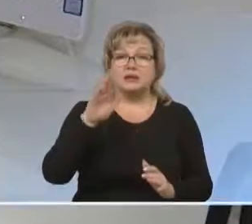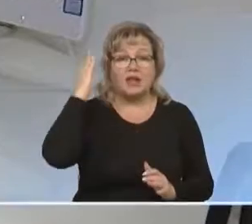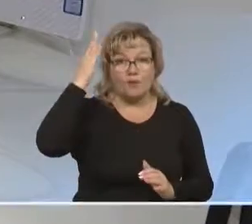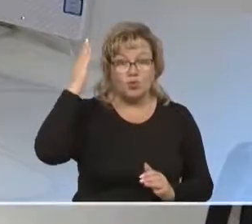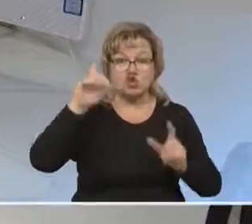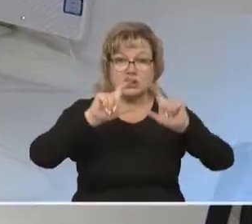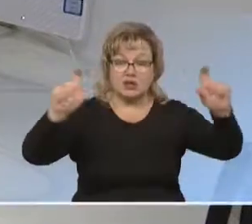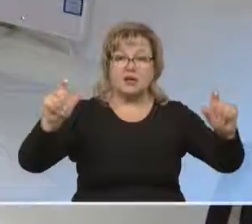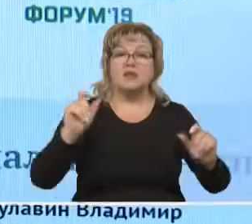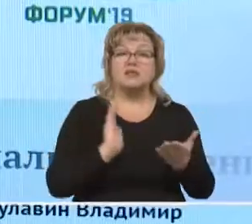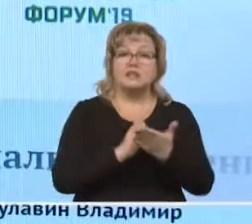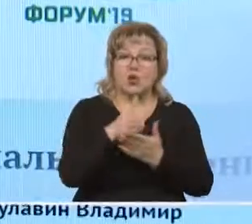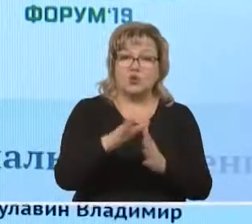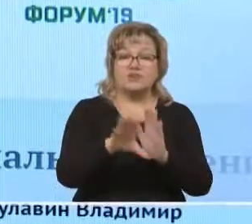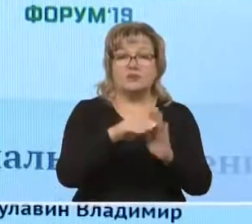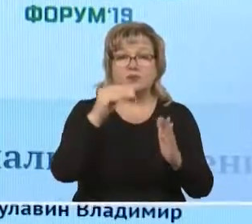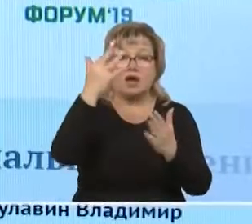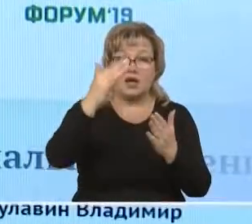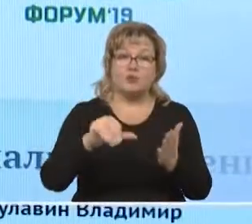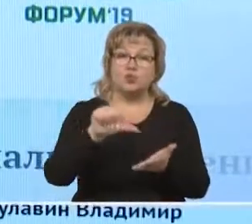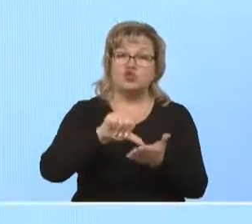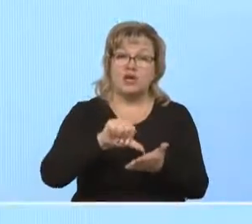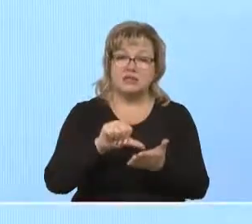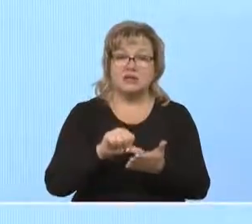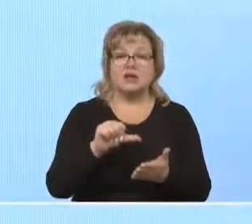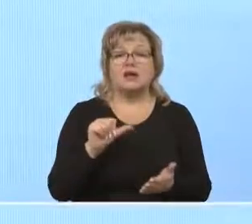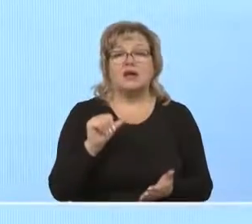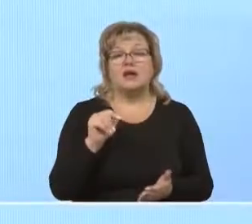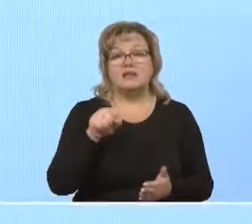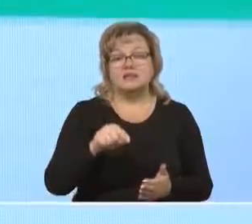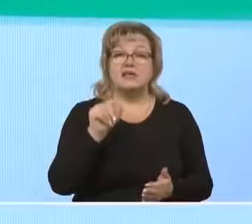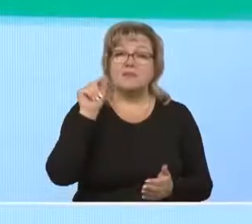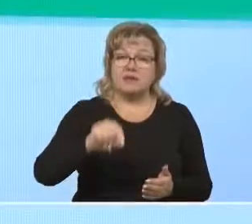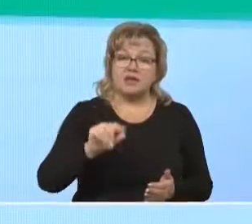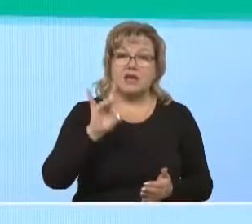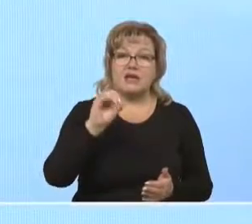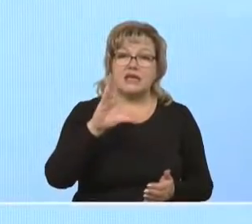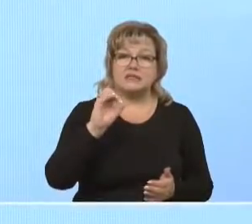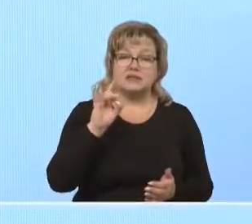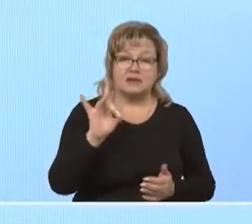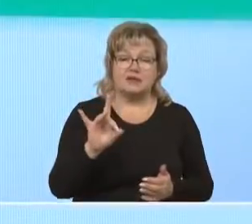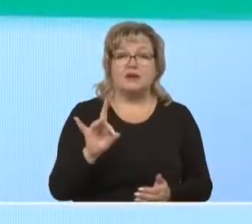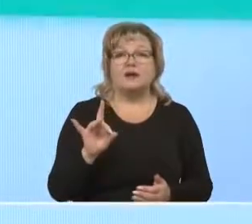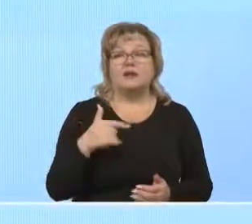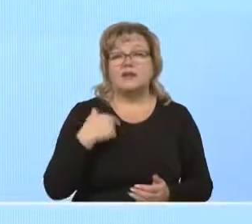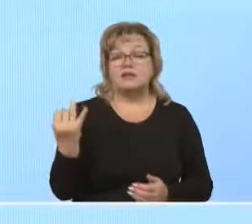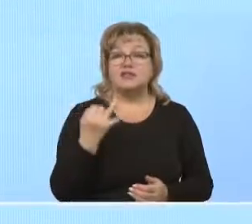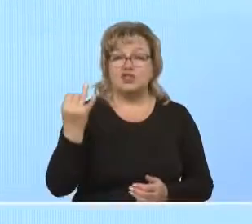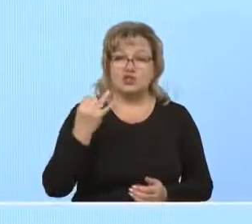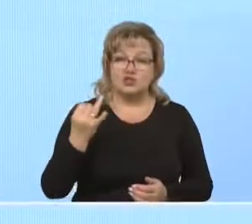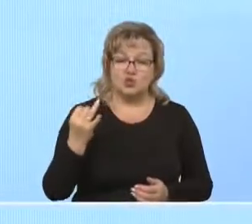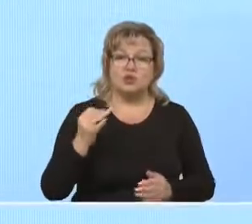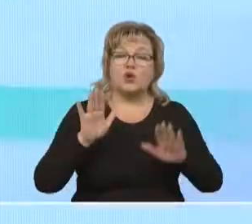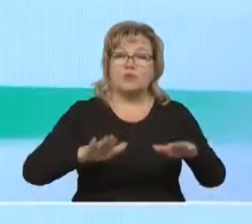Заходим на сайт ведомства, выбираем вкладку «Участникам ВЭП». Здесь кликаем на «Реестры». Нас интересует реестр